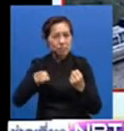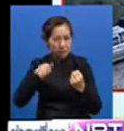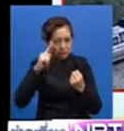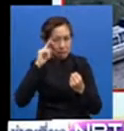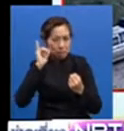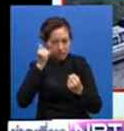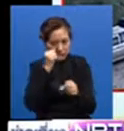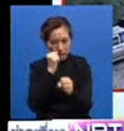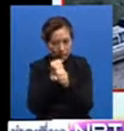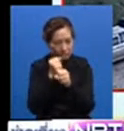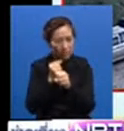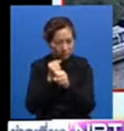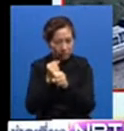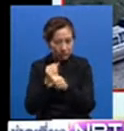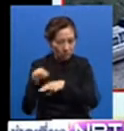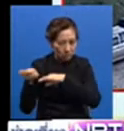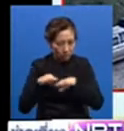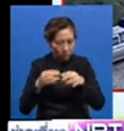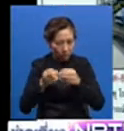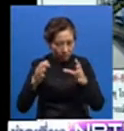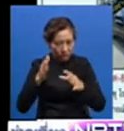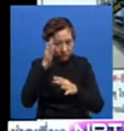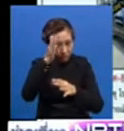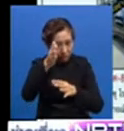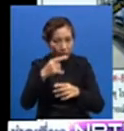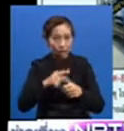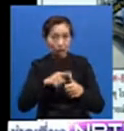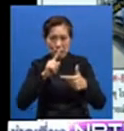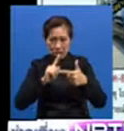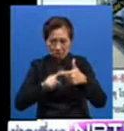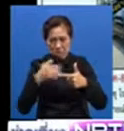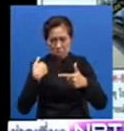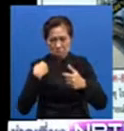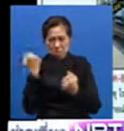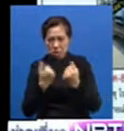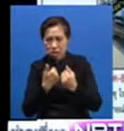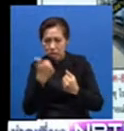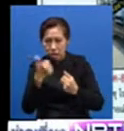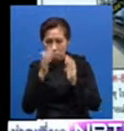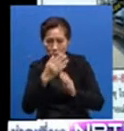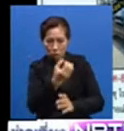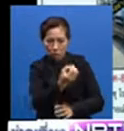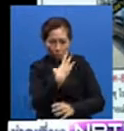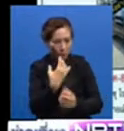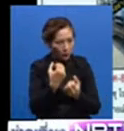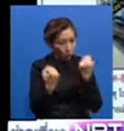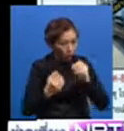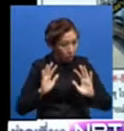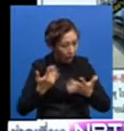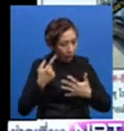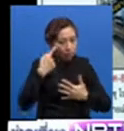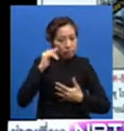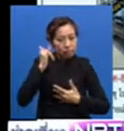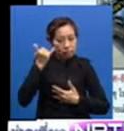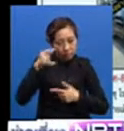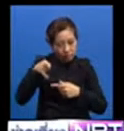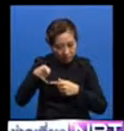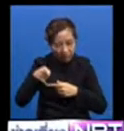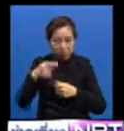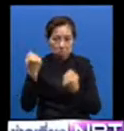เตรียมนำก่อเหตุไว้แล้วรวมถึงรถยนต์เป้าหมายคันอื่นๆที่มีการแจ้งหายไว้และบาร์ว่ามันถูกนำไปใช้ต่อเหตุวาง